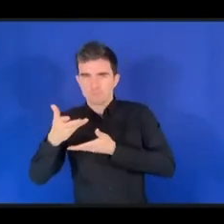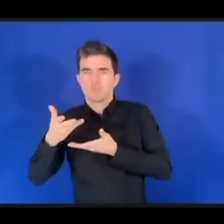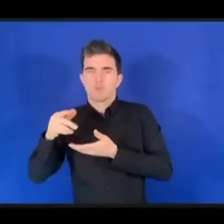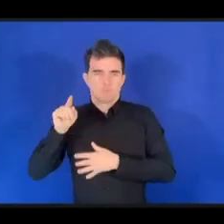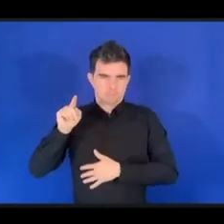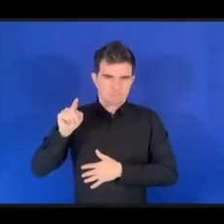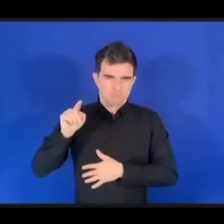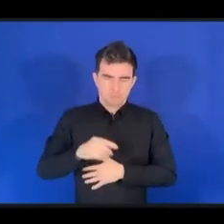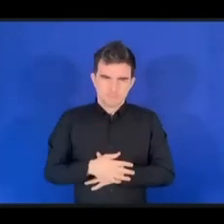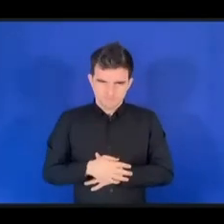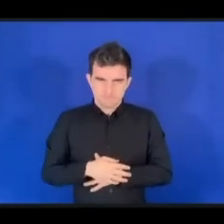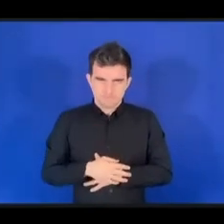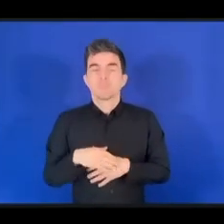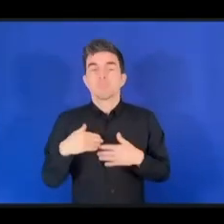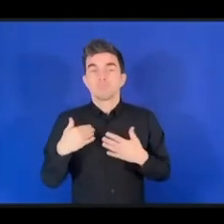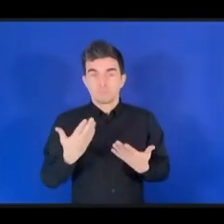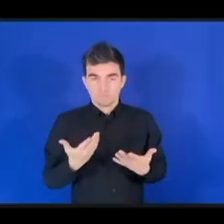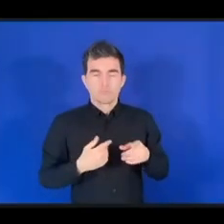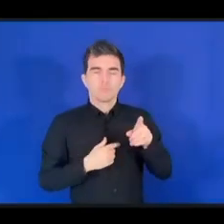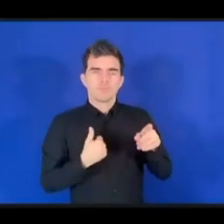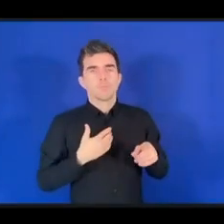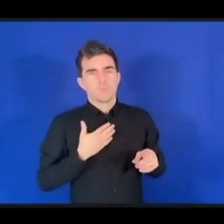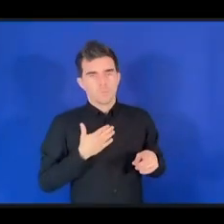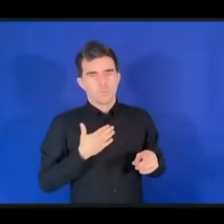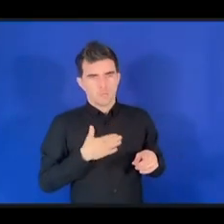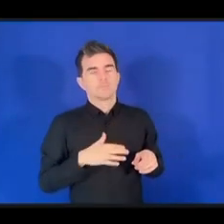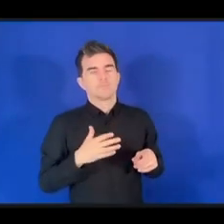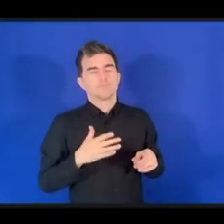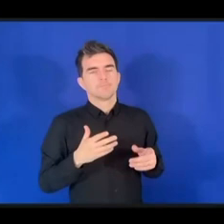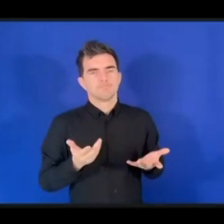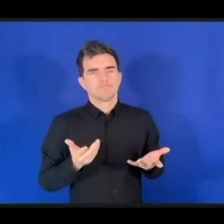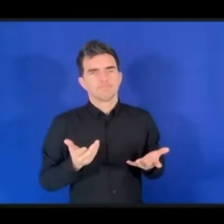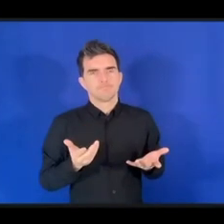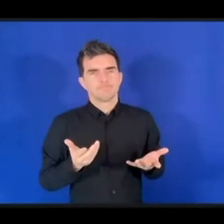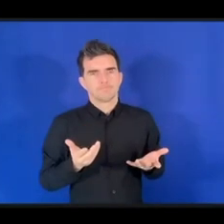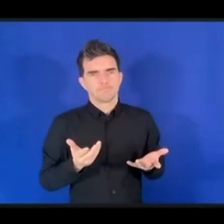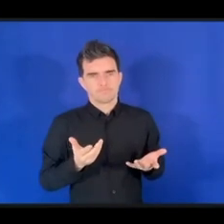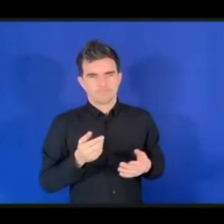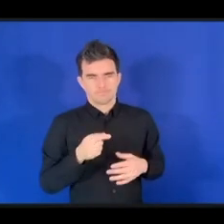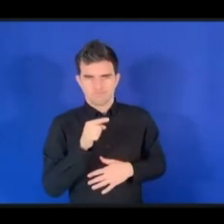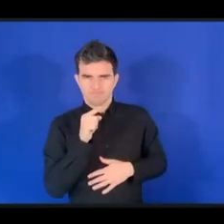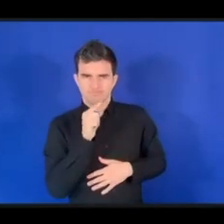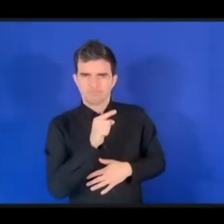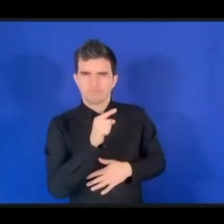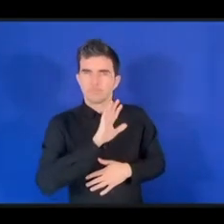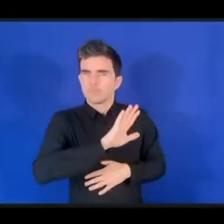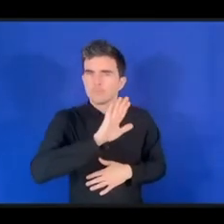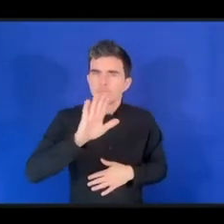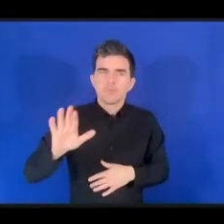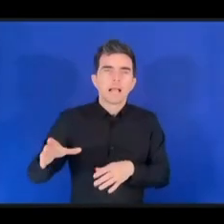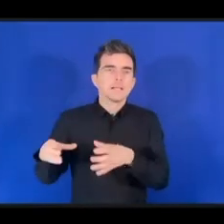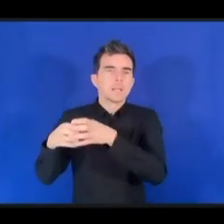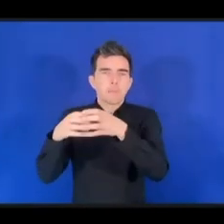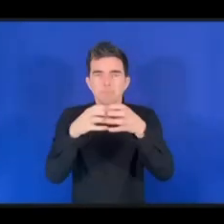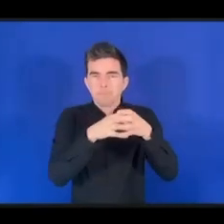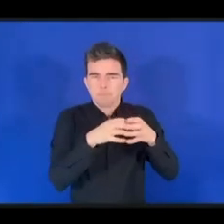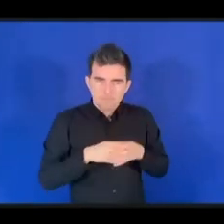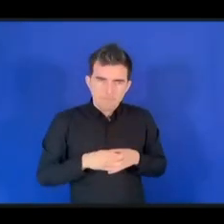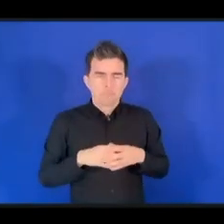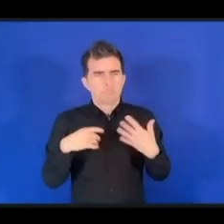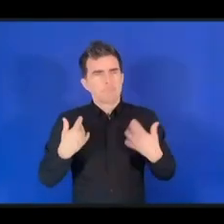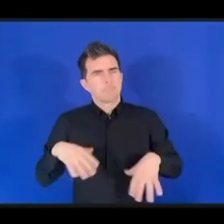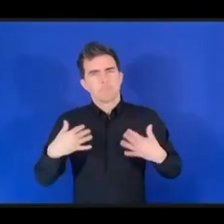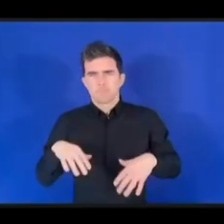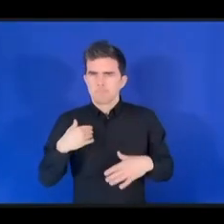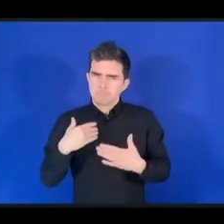او وزير الشؤون الداخليه والاتصالات ونائب الوزير فرق